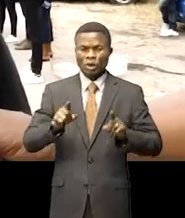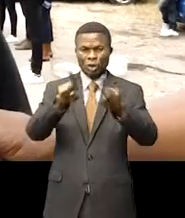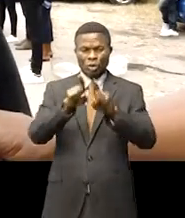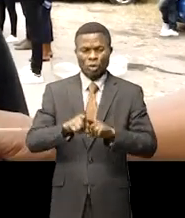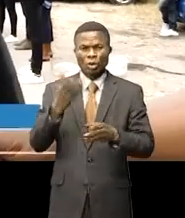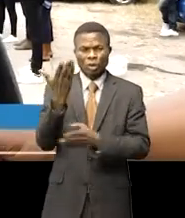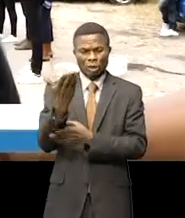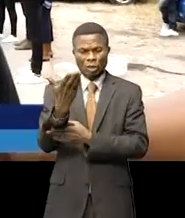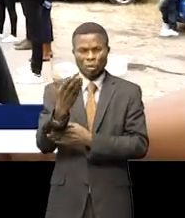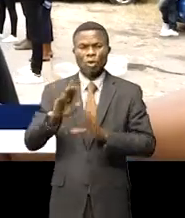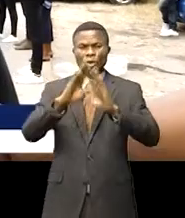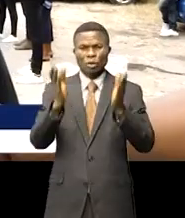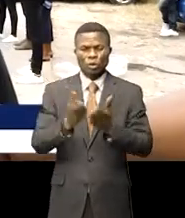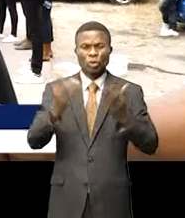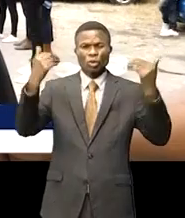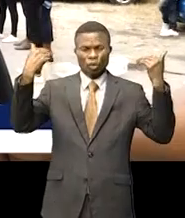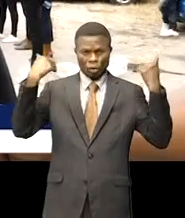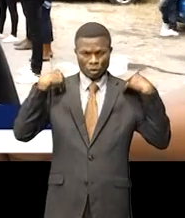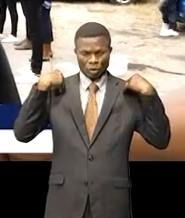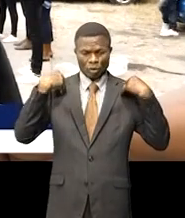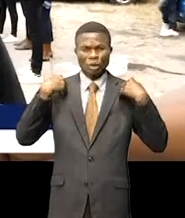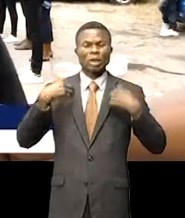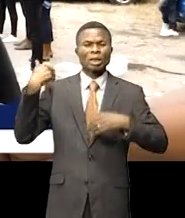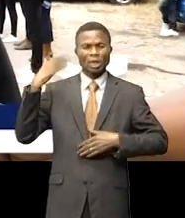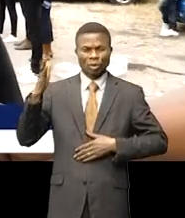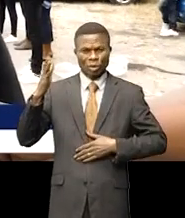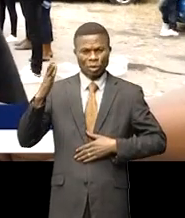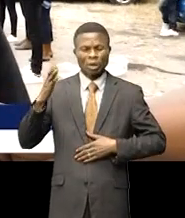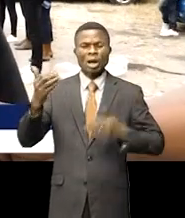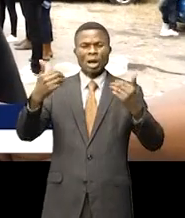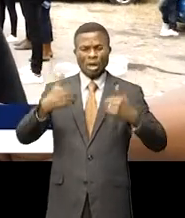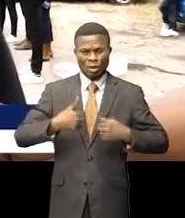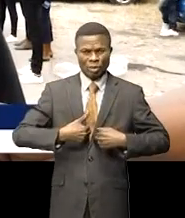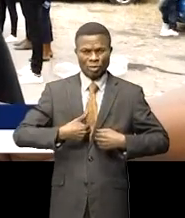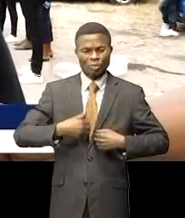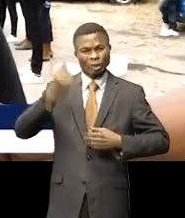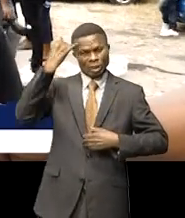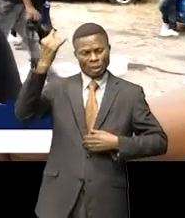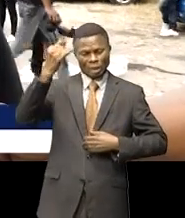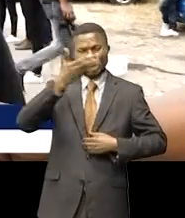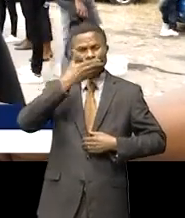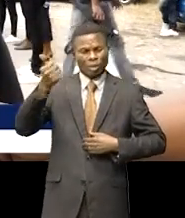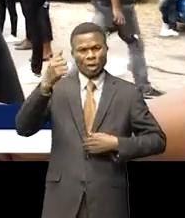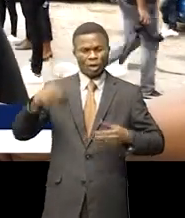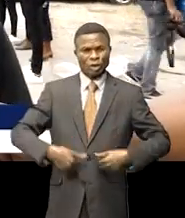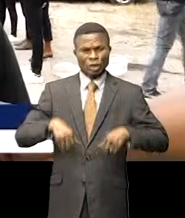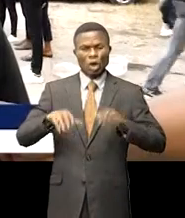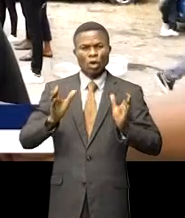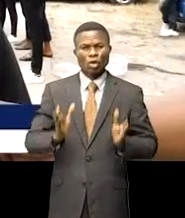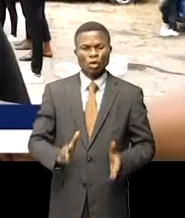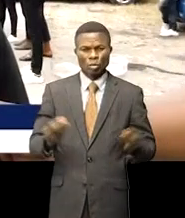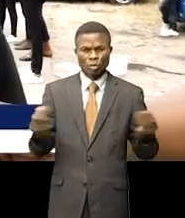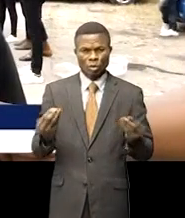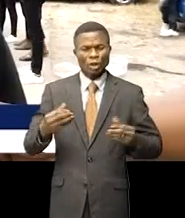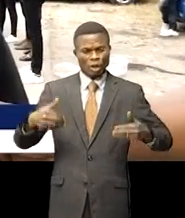nous interpellons nos autorités étatiques d'avoir une penchée sur la jeunesse congolaise parce